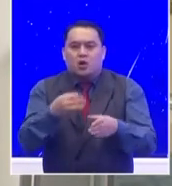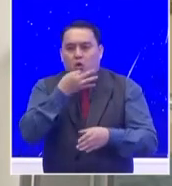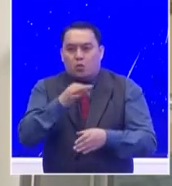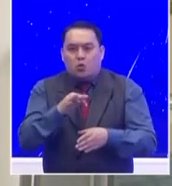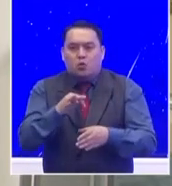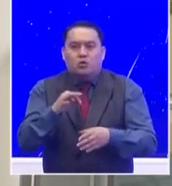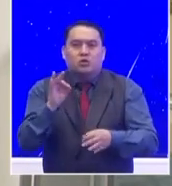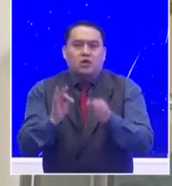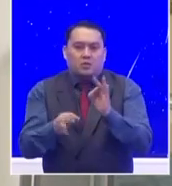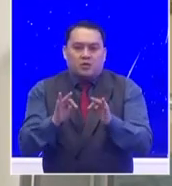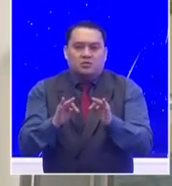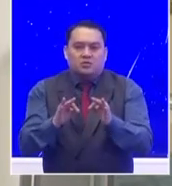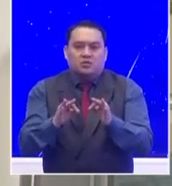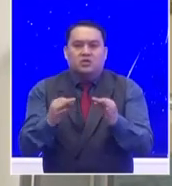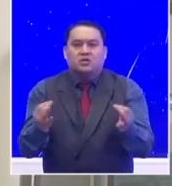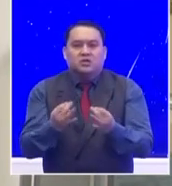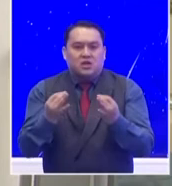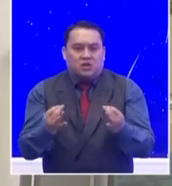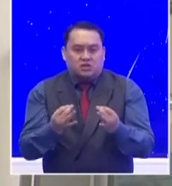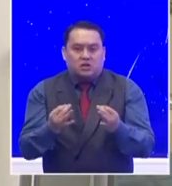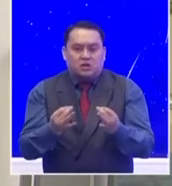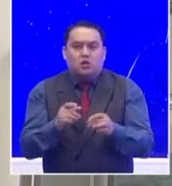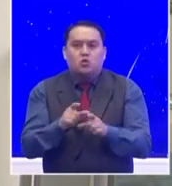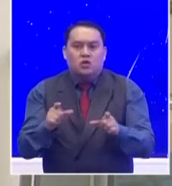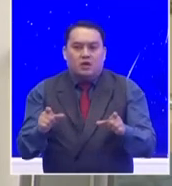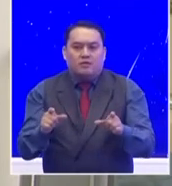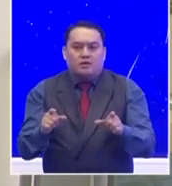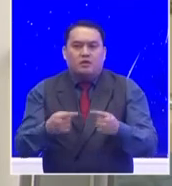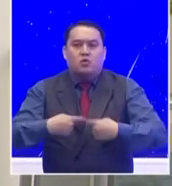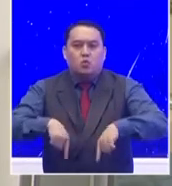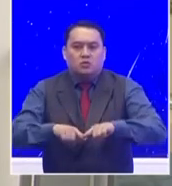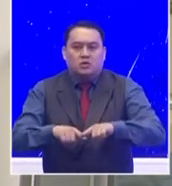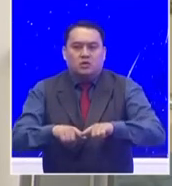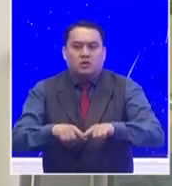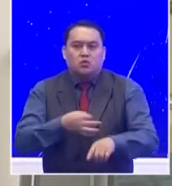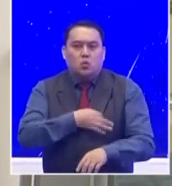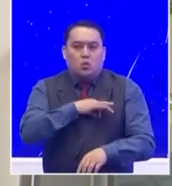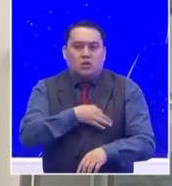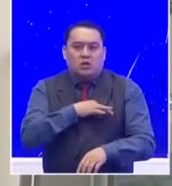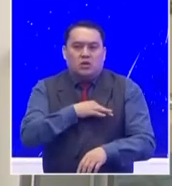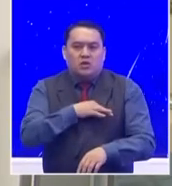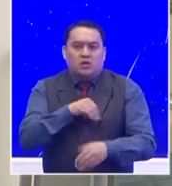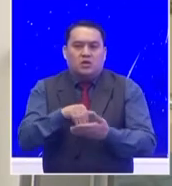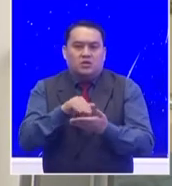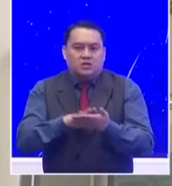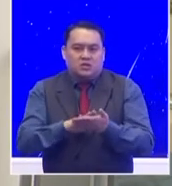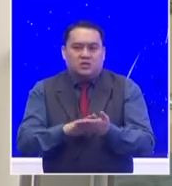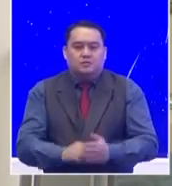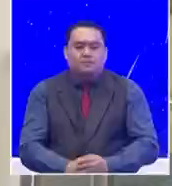нормативный правоакт, который затрагивает интересы граждан, физических и юридических лиц, регистрации не проходит в органах